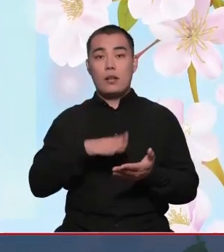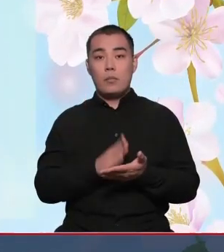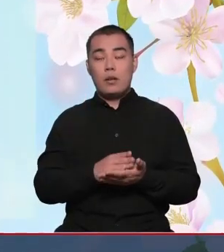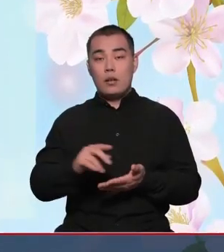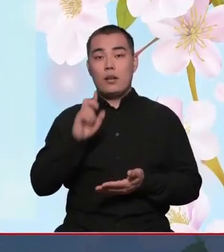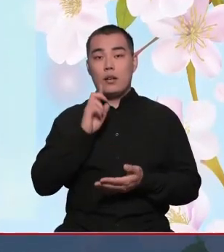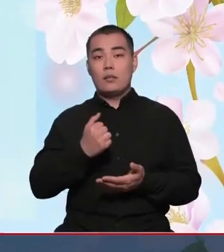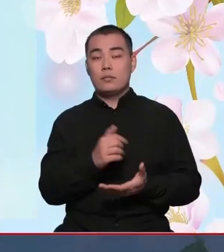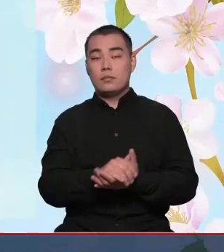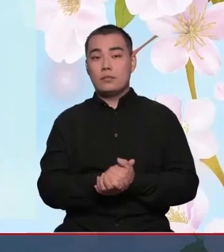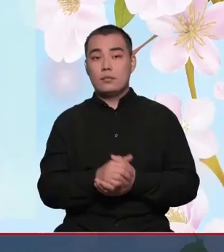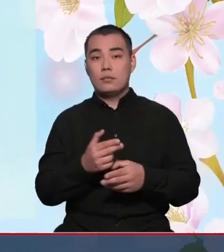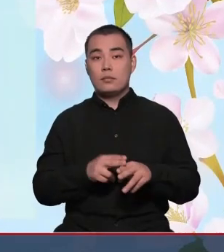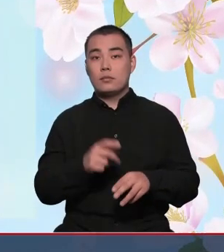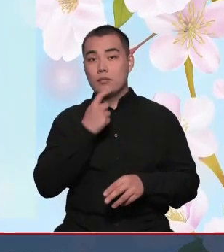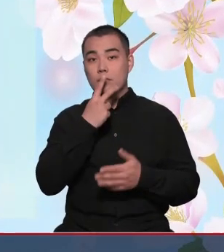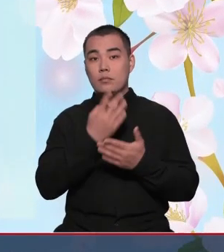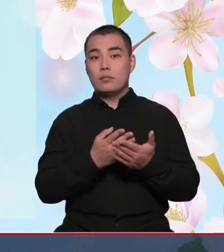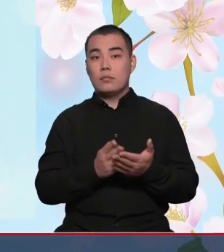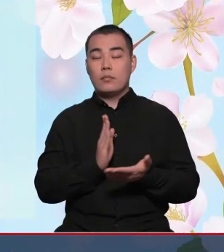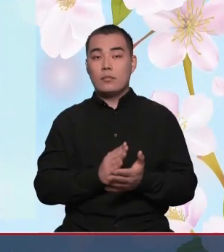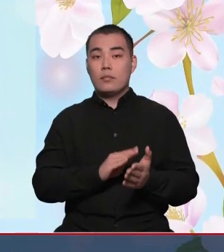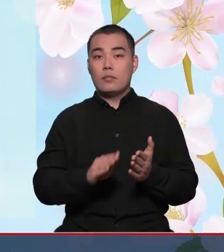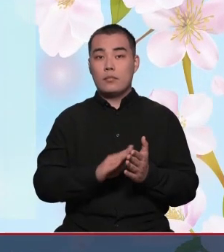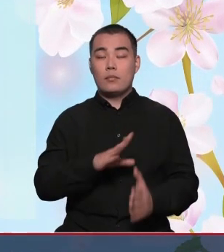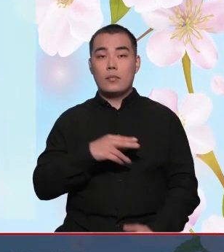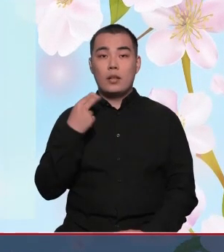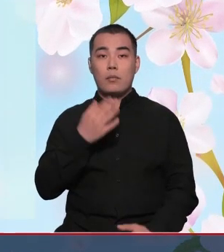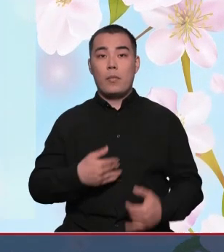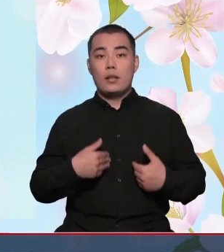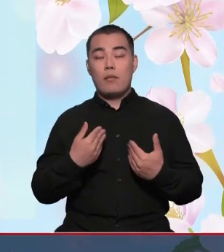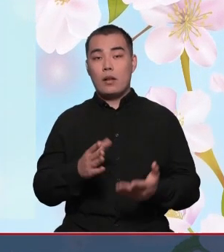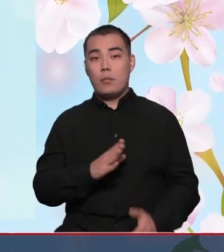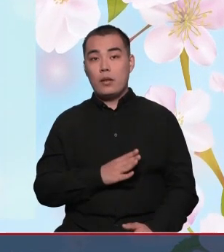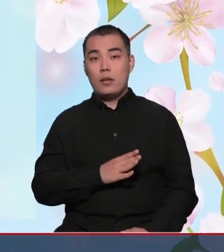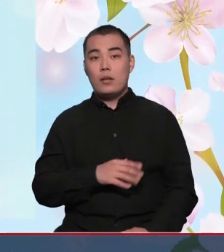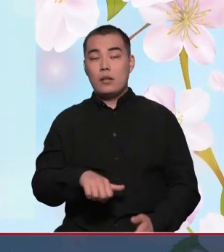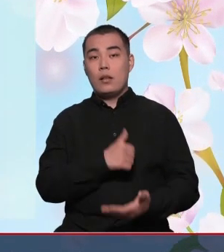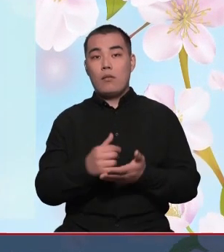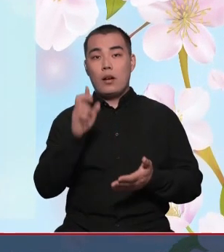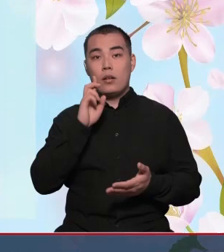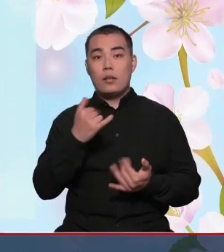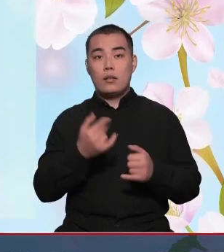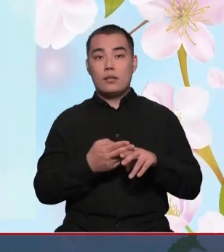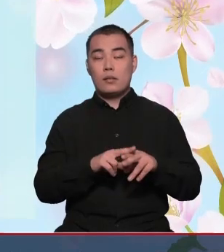бірлігі әзіресе қиын қыстау сәттерде сыналады деп жазылған президент құттықтауында. Мемлекет басшысы